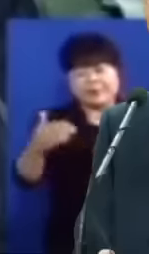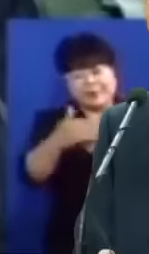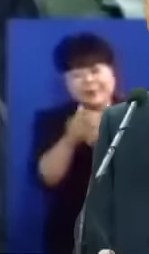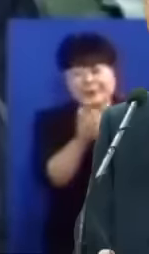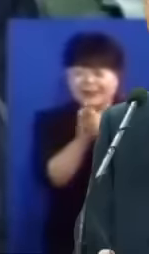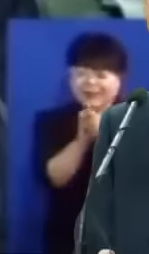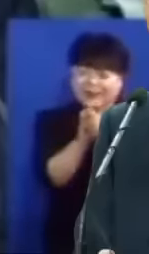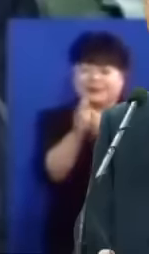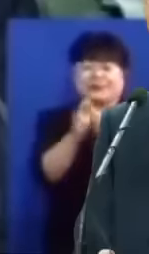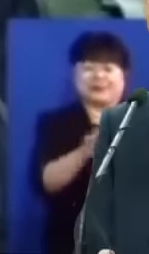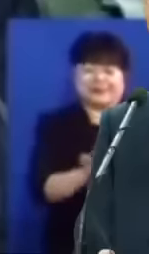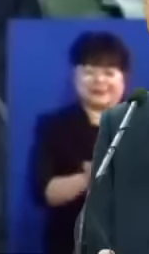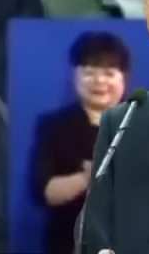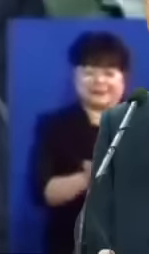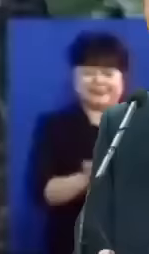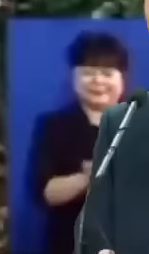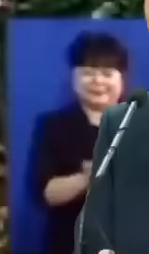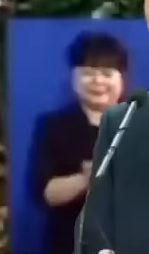것입니다.